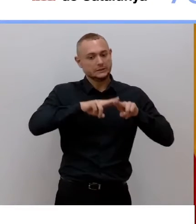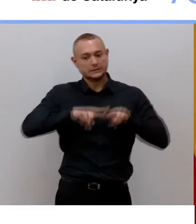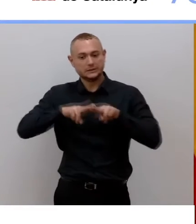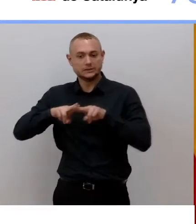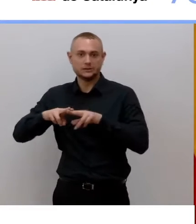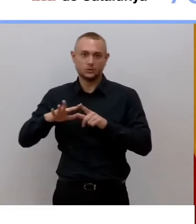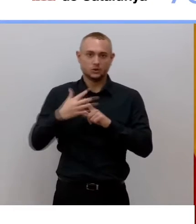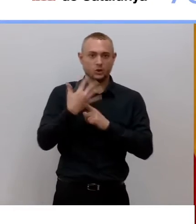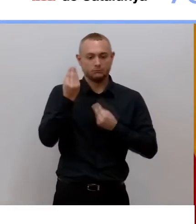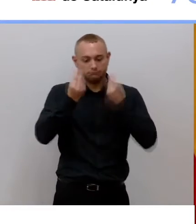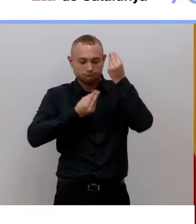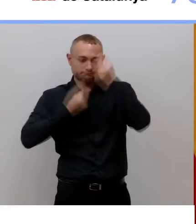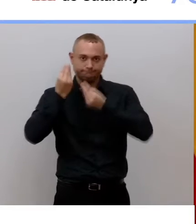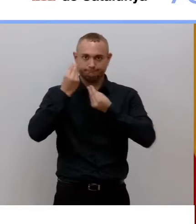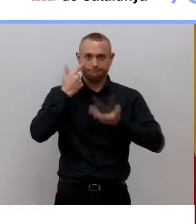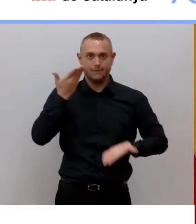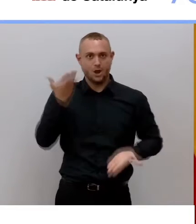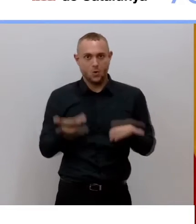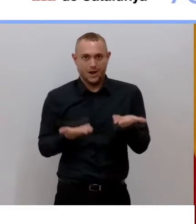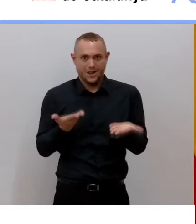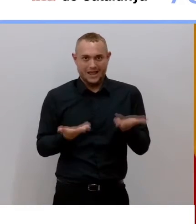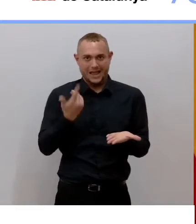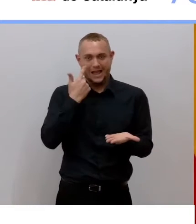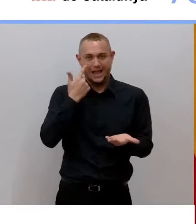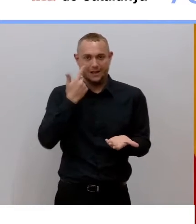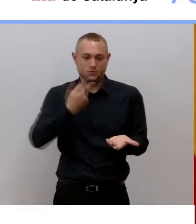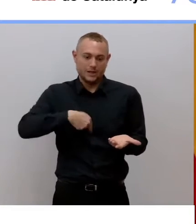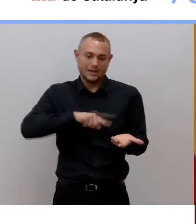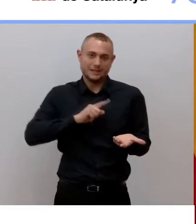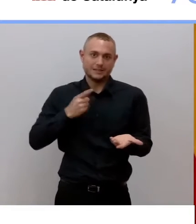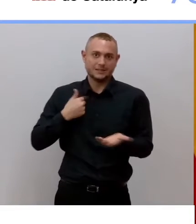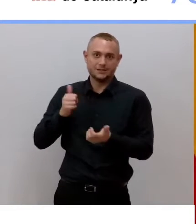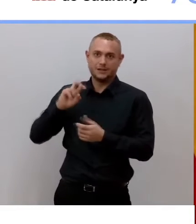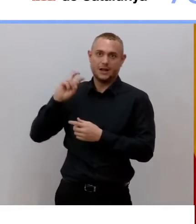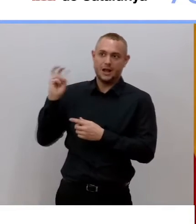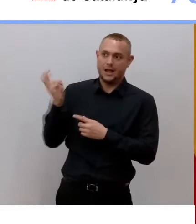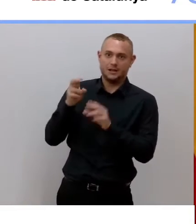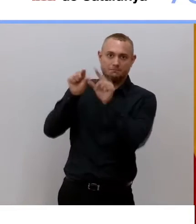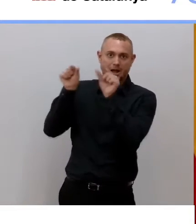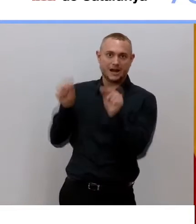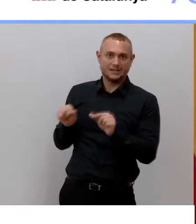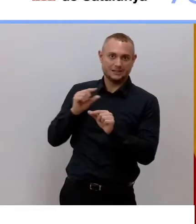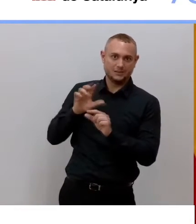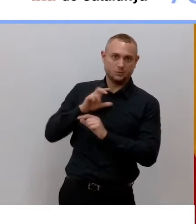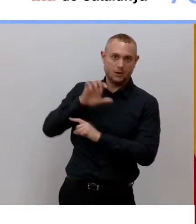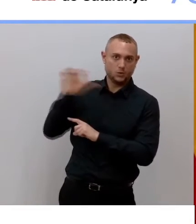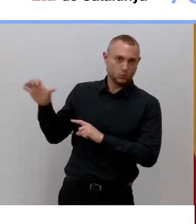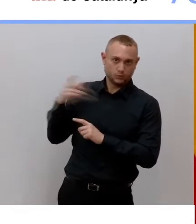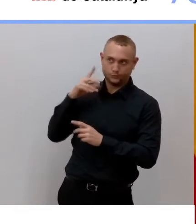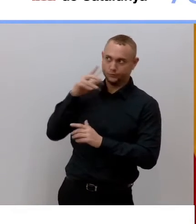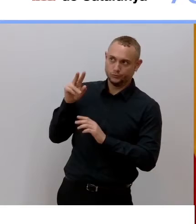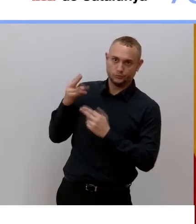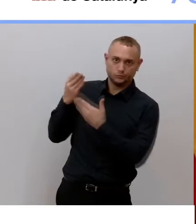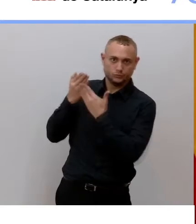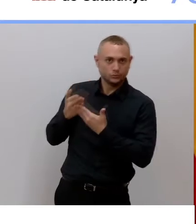treballem en el marc d'aquestes ponències i no estarien en contra d'un escursament